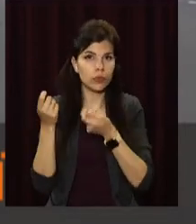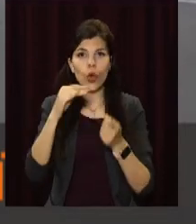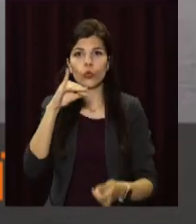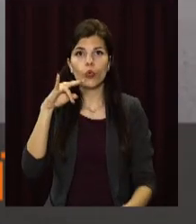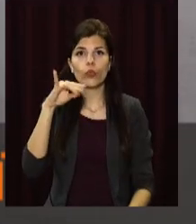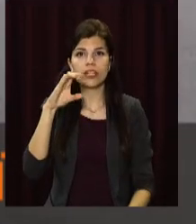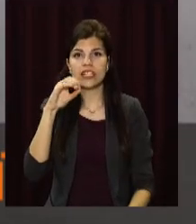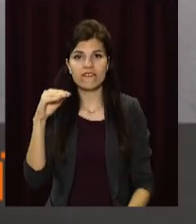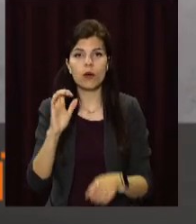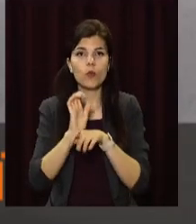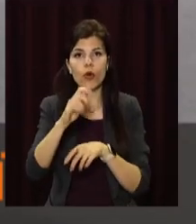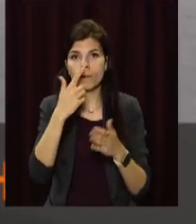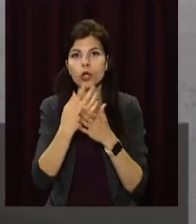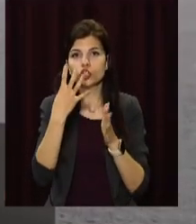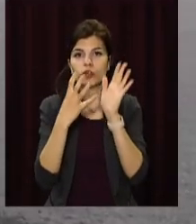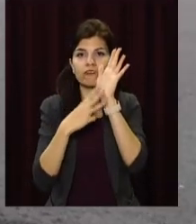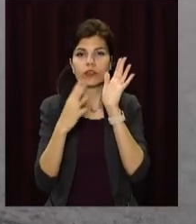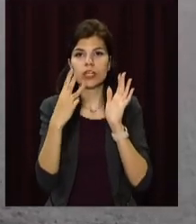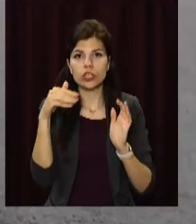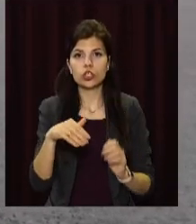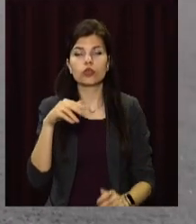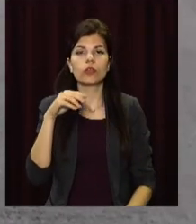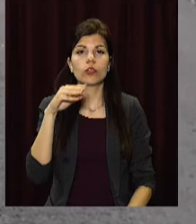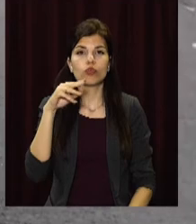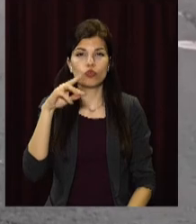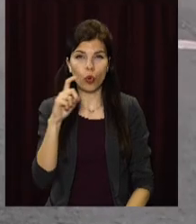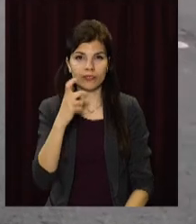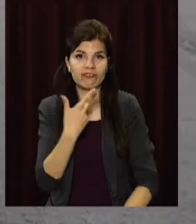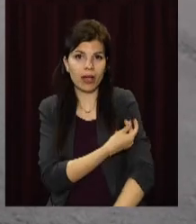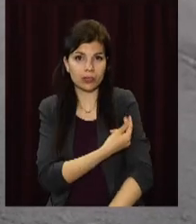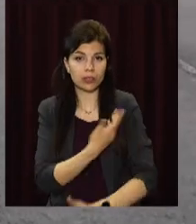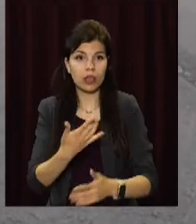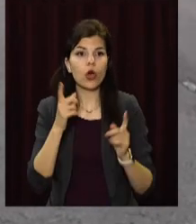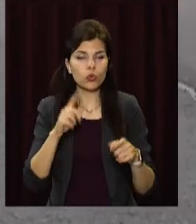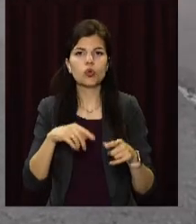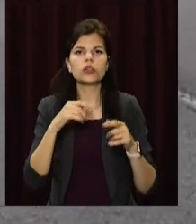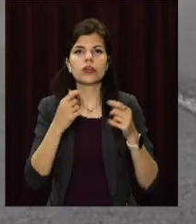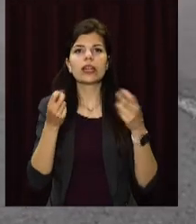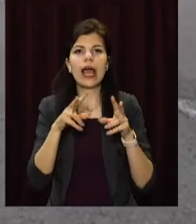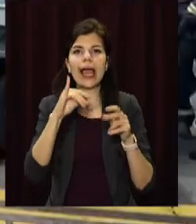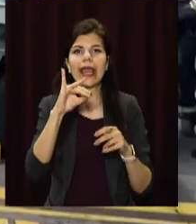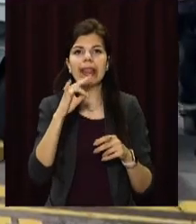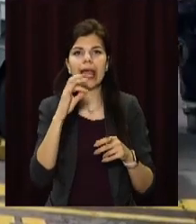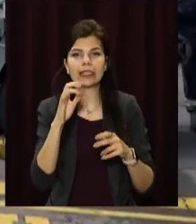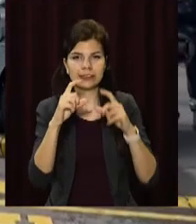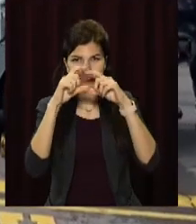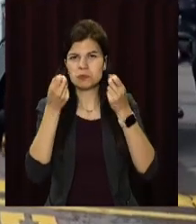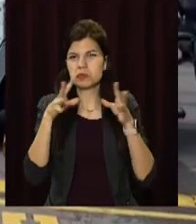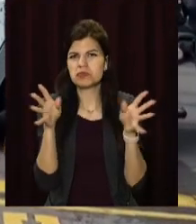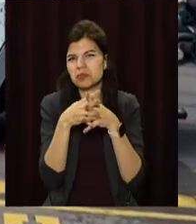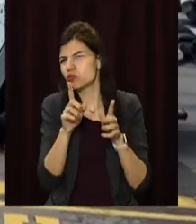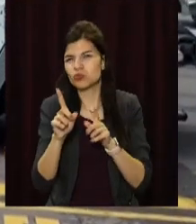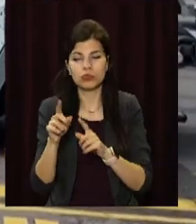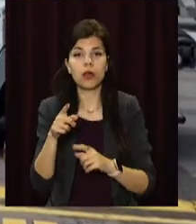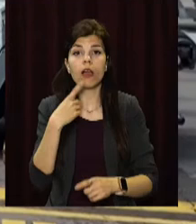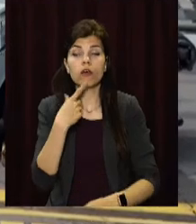доправить до України понад 473 тисячі доз вакцини, а також розчинники для ін'єкцій. Основну частину використають для